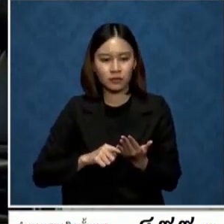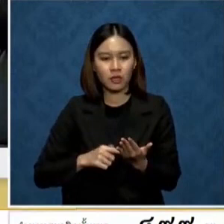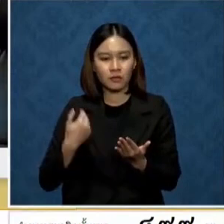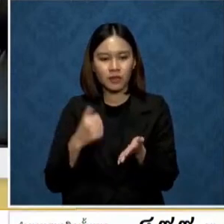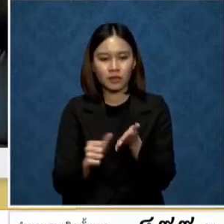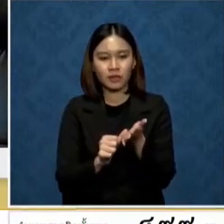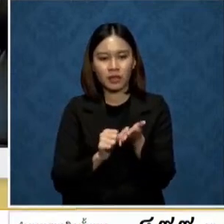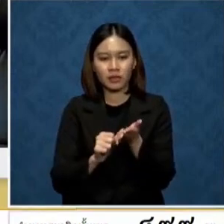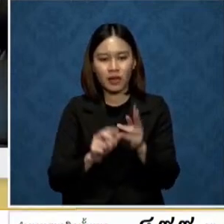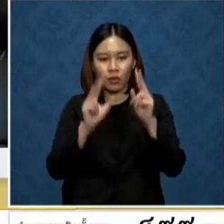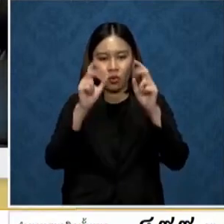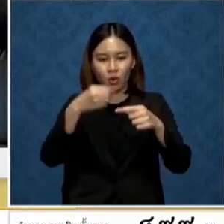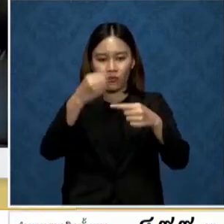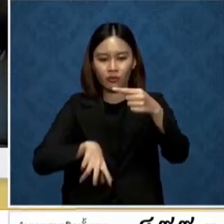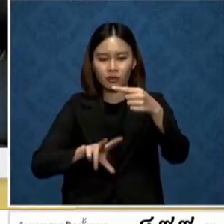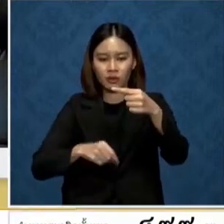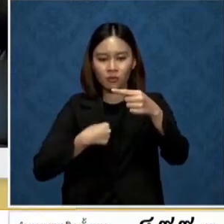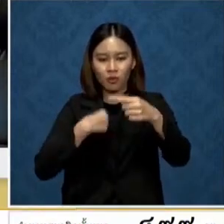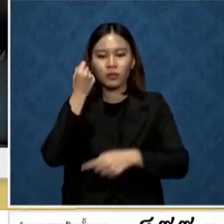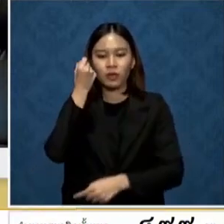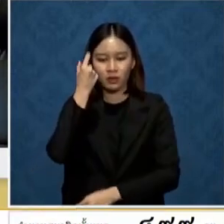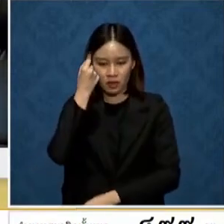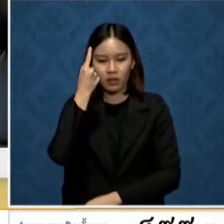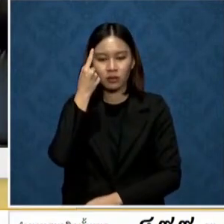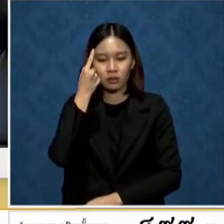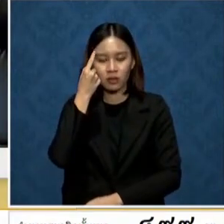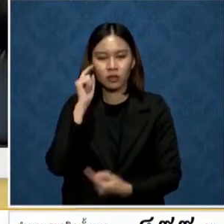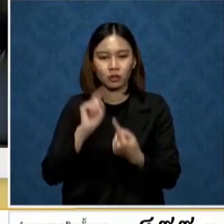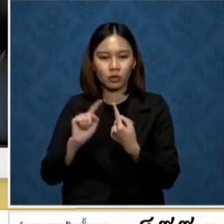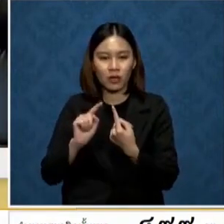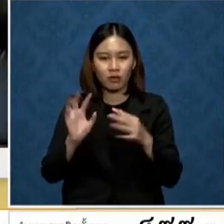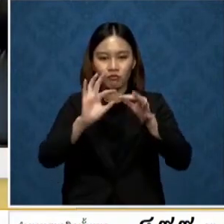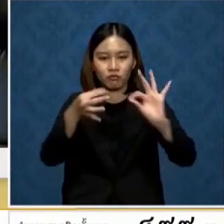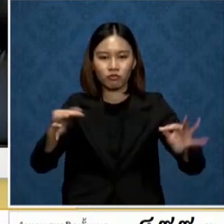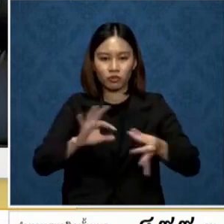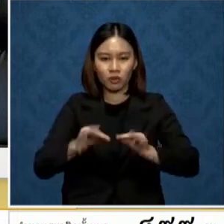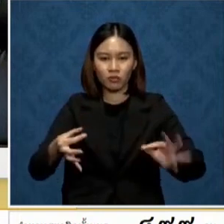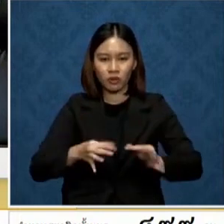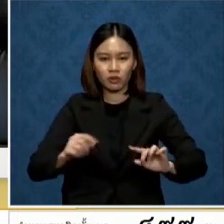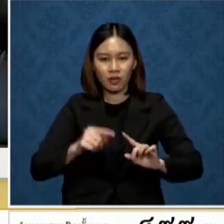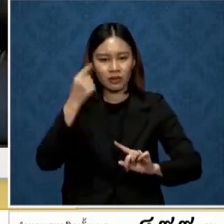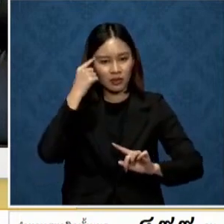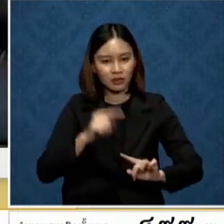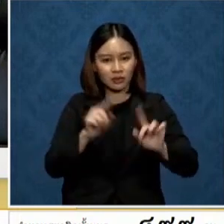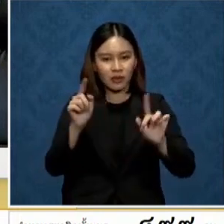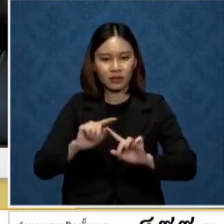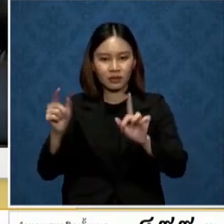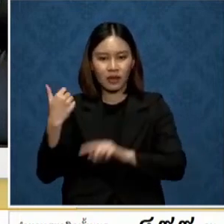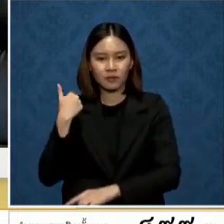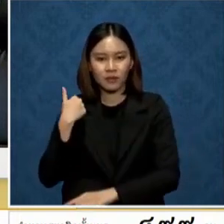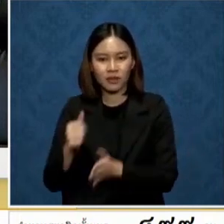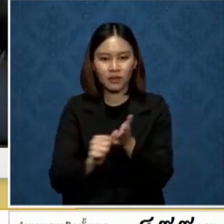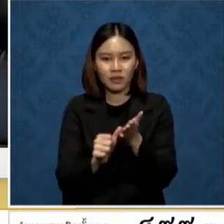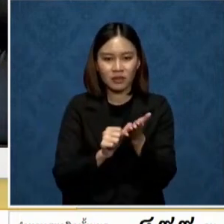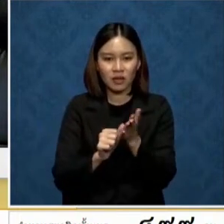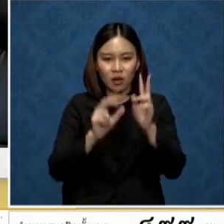มีแก้อยู่ 30กว่าข้อแล้วก็ผมเองก็เข้าใจดีนะครับถึงหลายๆข้อที่น่าจะมีความเห็นต่างกันแน่นอนครับมันแก้มา